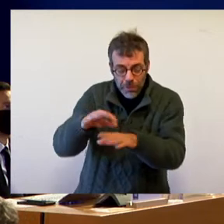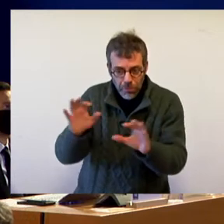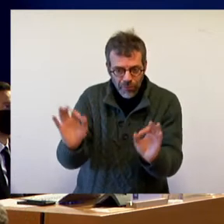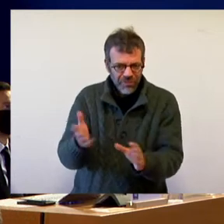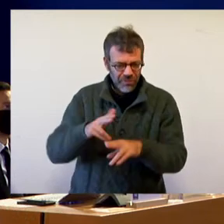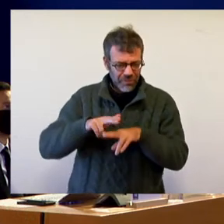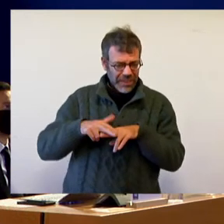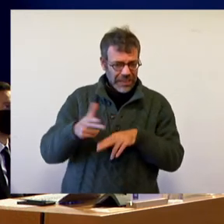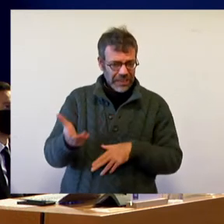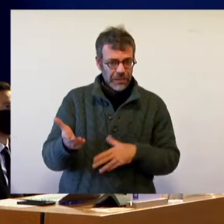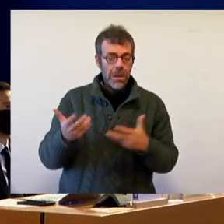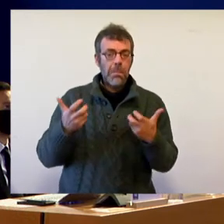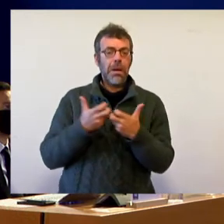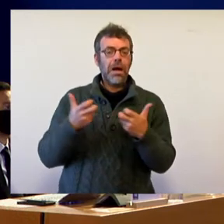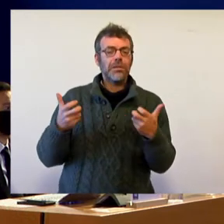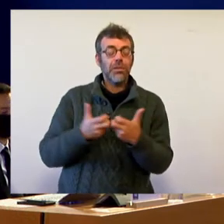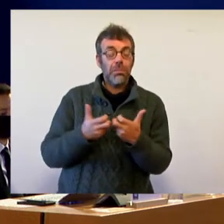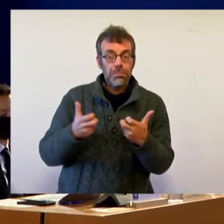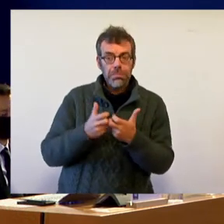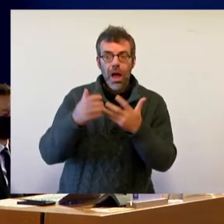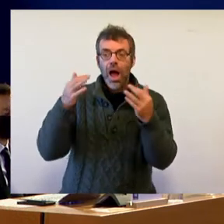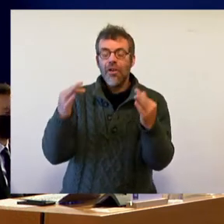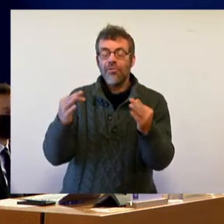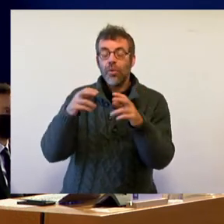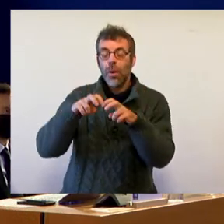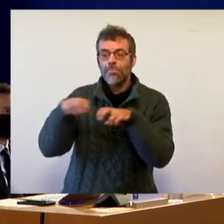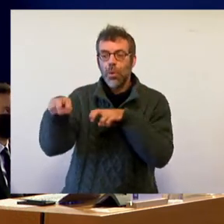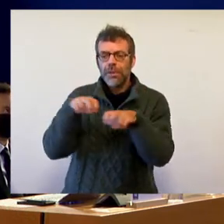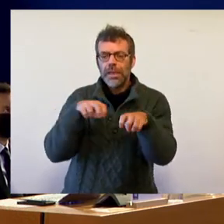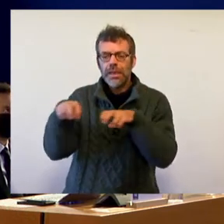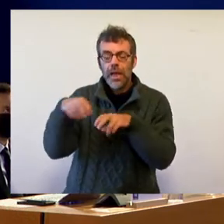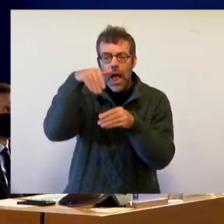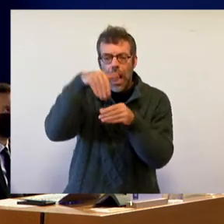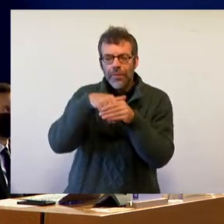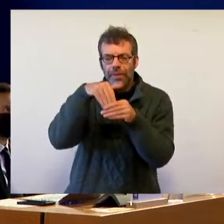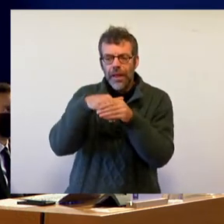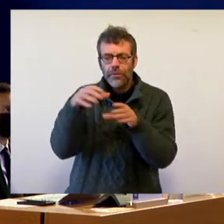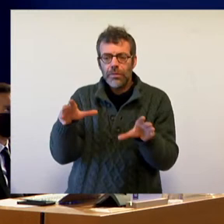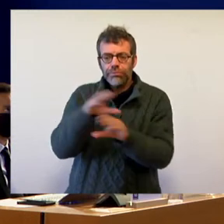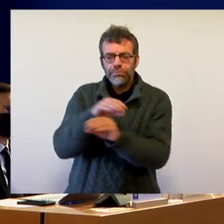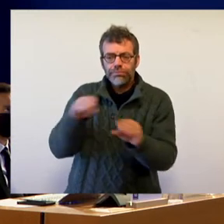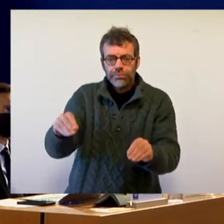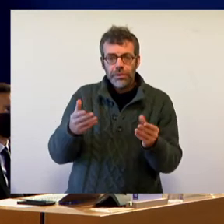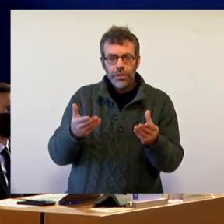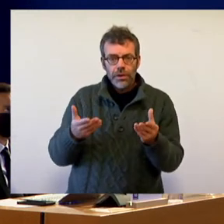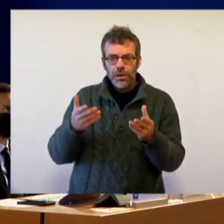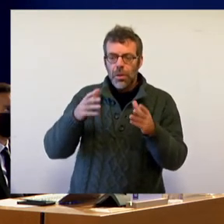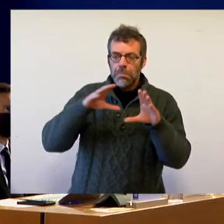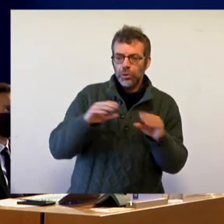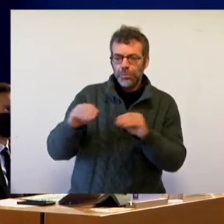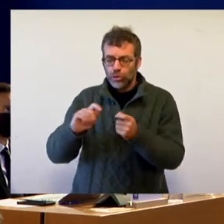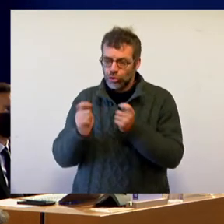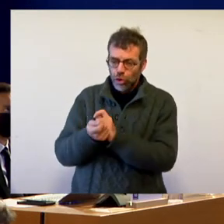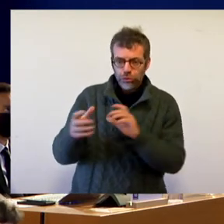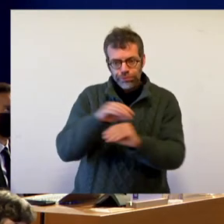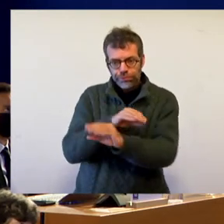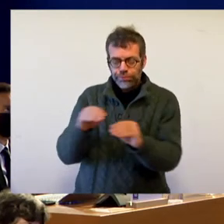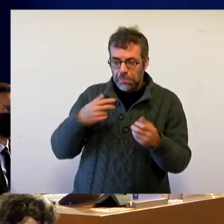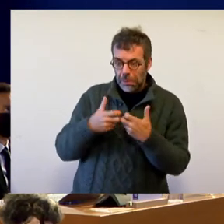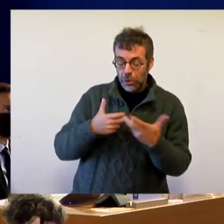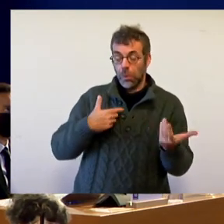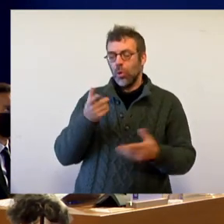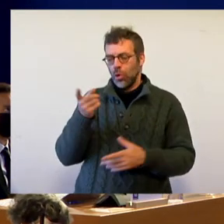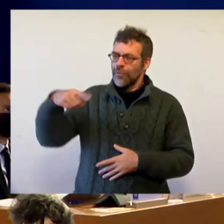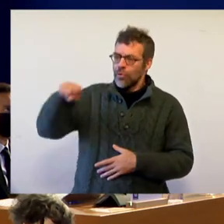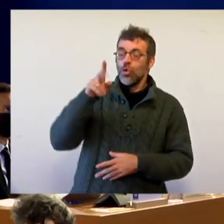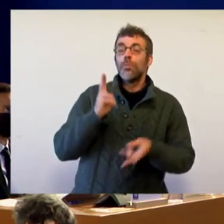mais quid, par exemple, de la mobilité interne? Alors, je ne dis pas que la commune n'envisage rien à ce sujet, sauf qu'aujourd'hui, quel